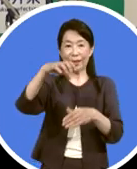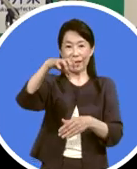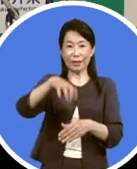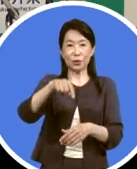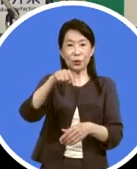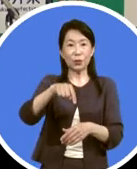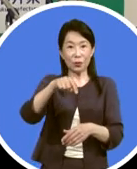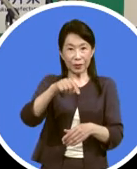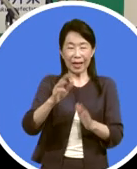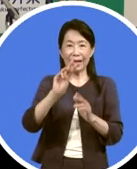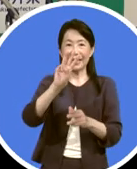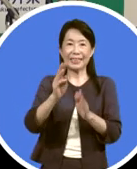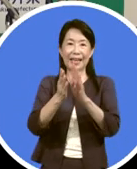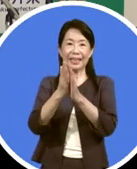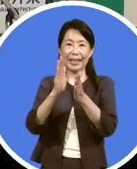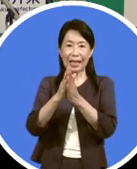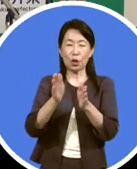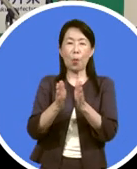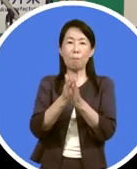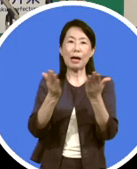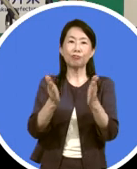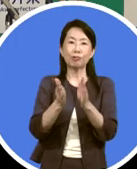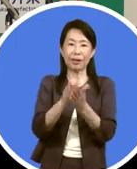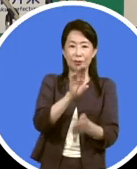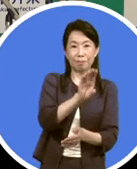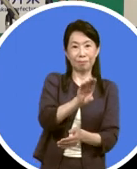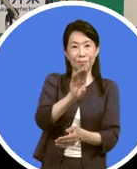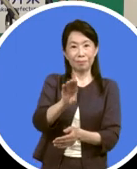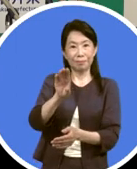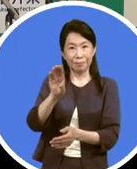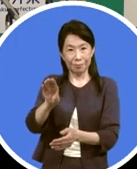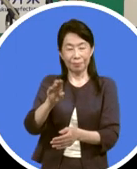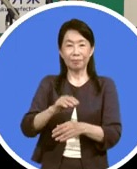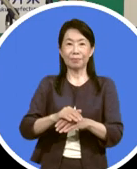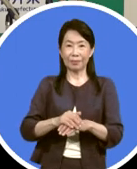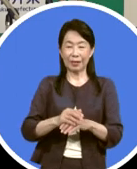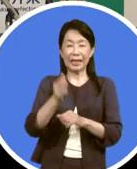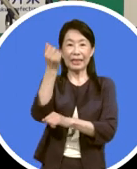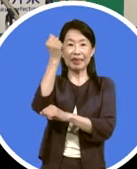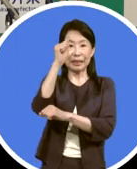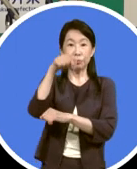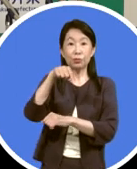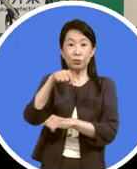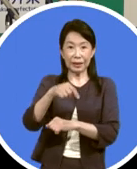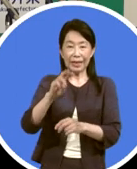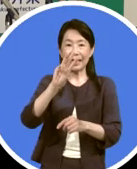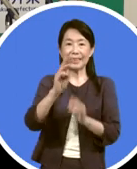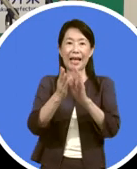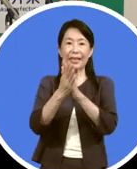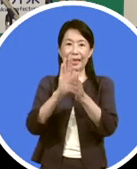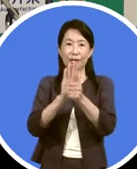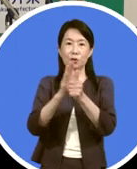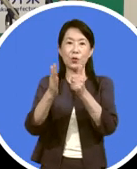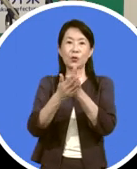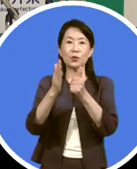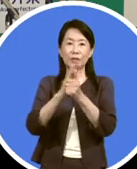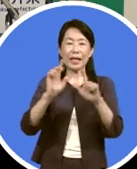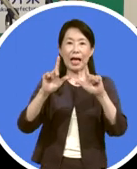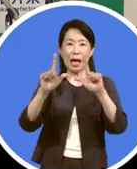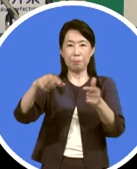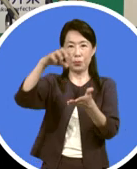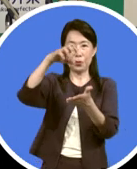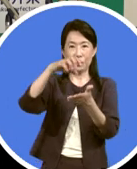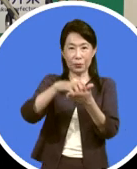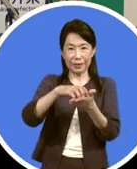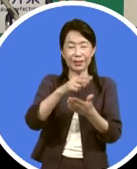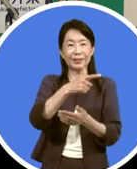ですね3件のパンフレット小指の奥とかそれからの新聞紙上で3型が協力して発表するとか